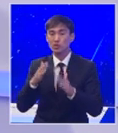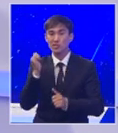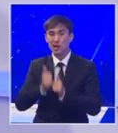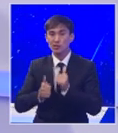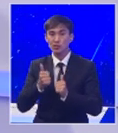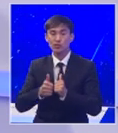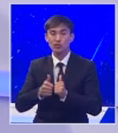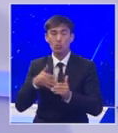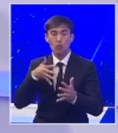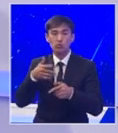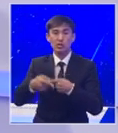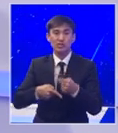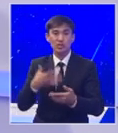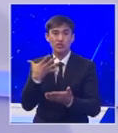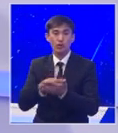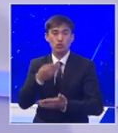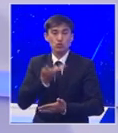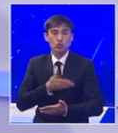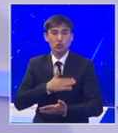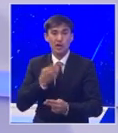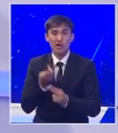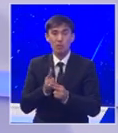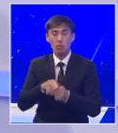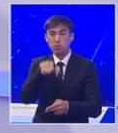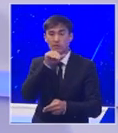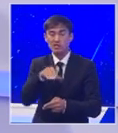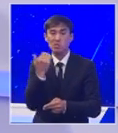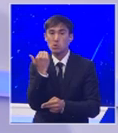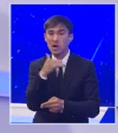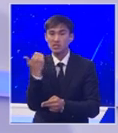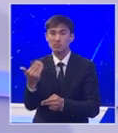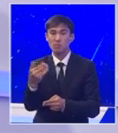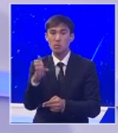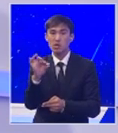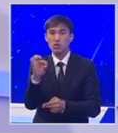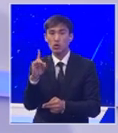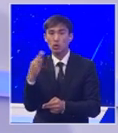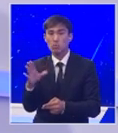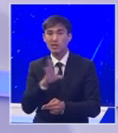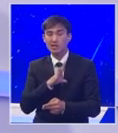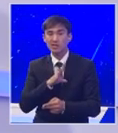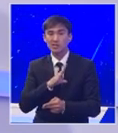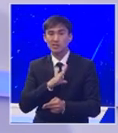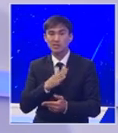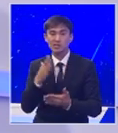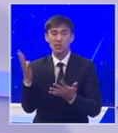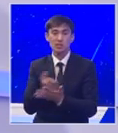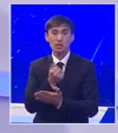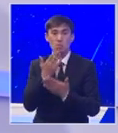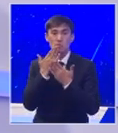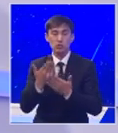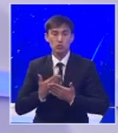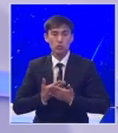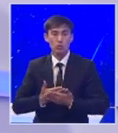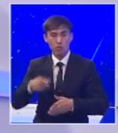пропускал через свою душу этим а также своими профессиональными качествами песенку robin beck снискал беззаветную любовь и